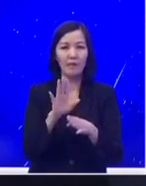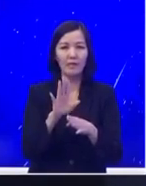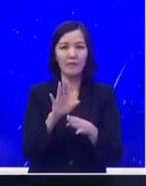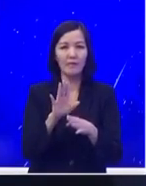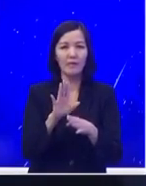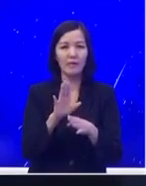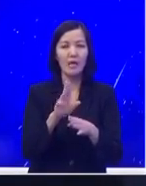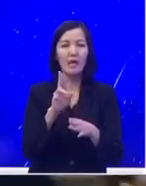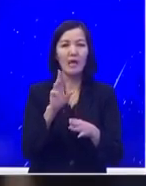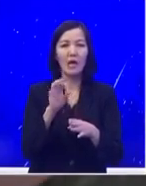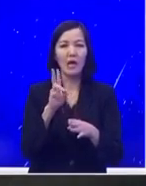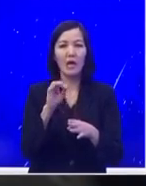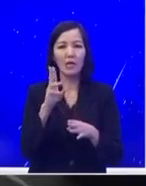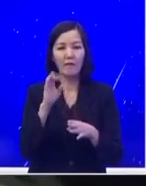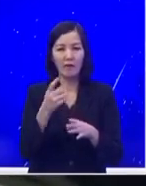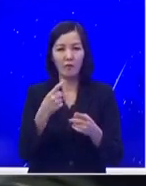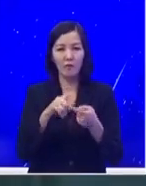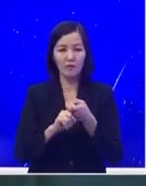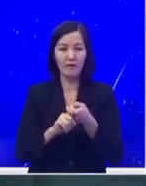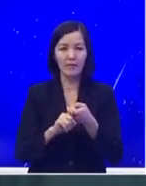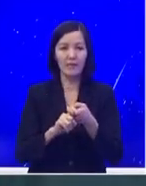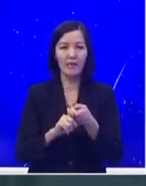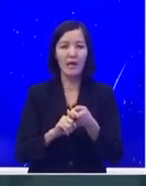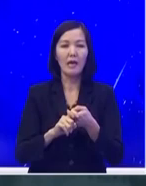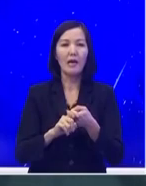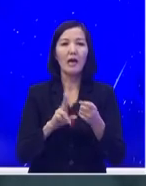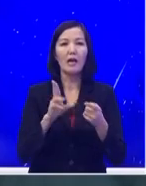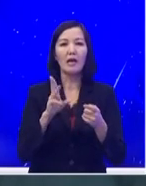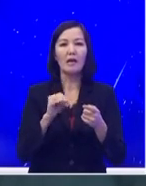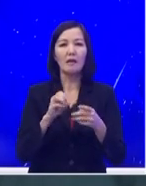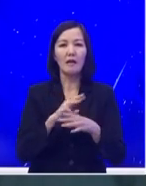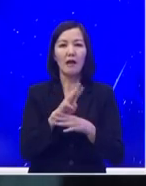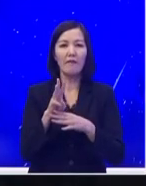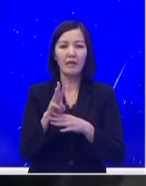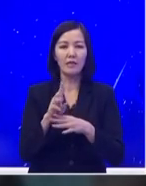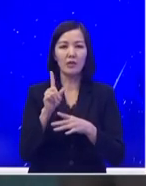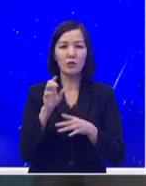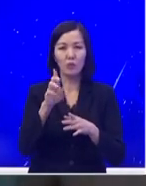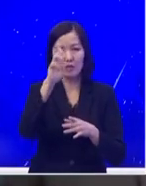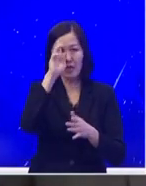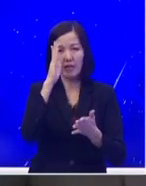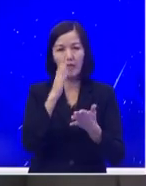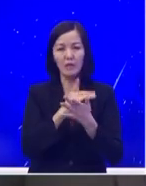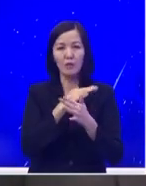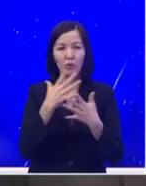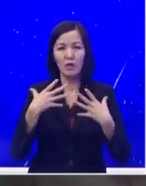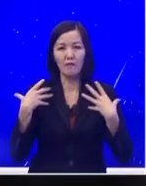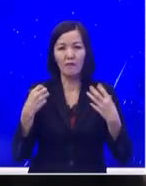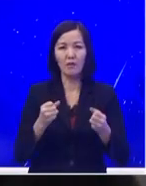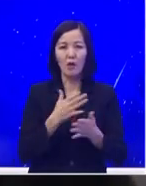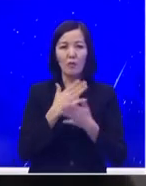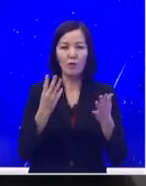вспышки COVID-19 пандемией. Напомним, что эпидемия коронавируса охватила уже более 100 стран. Многие выздоровели,